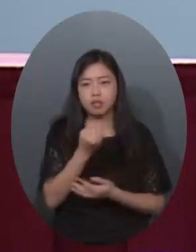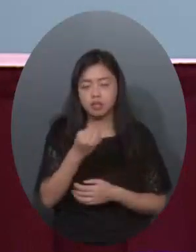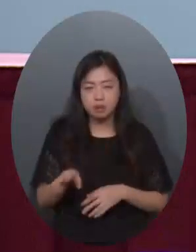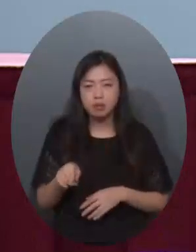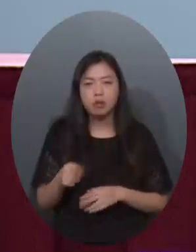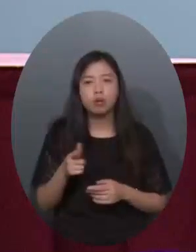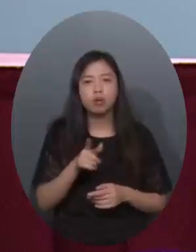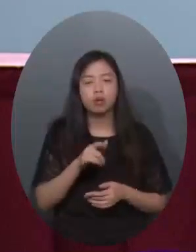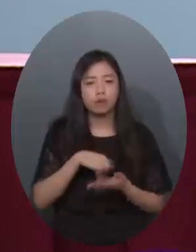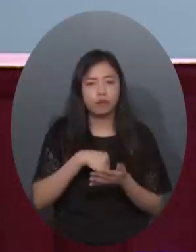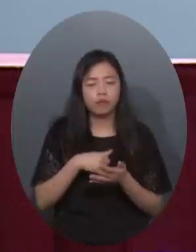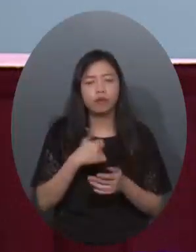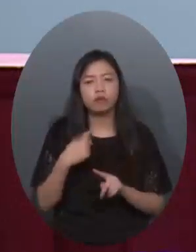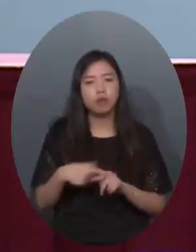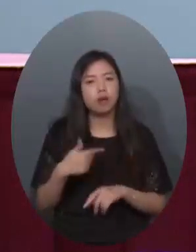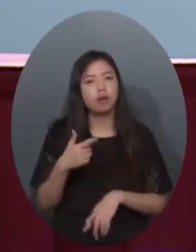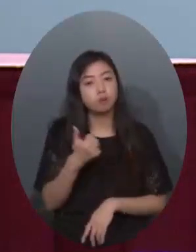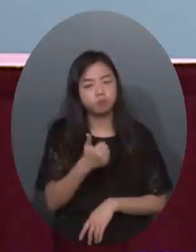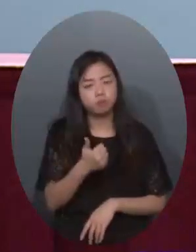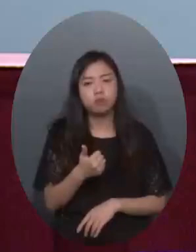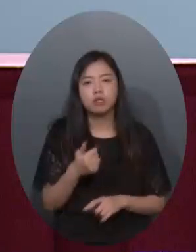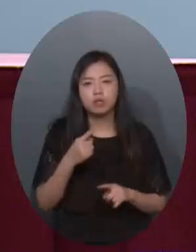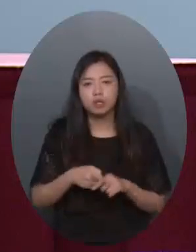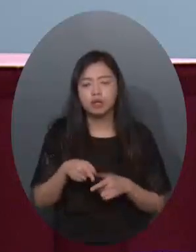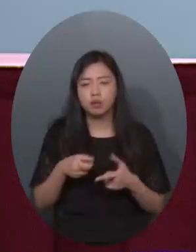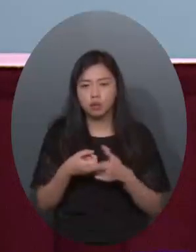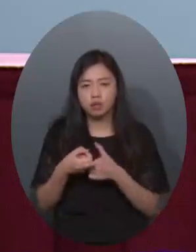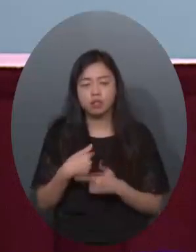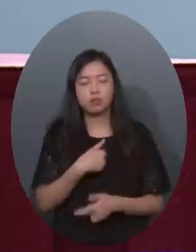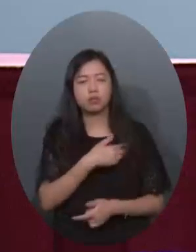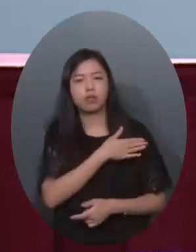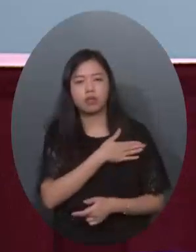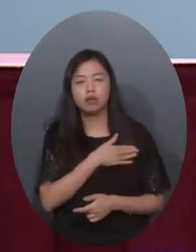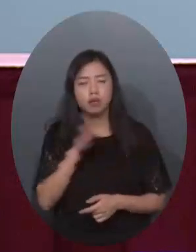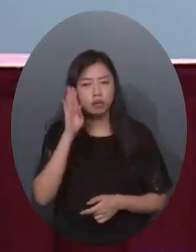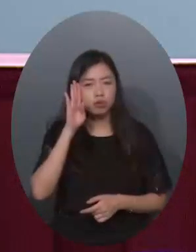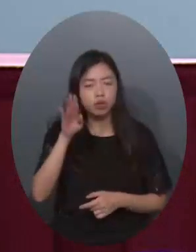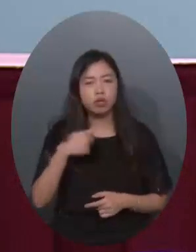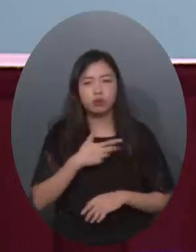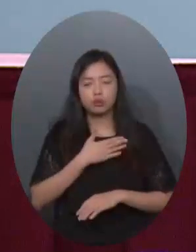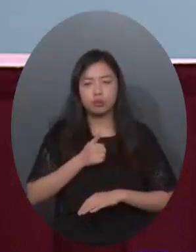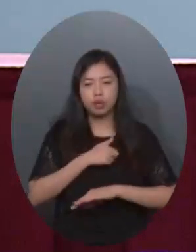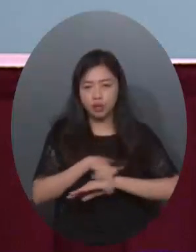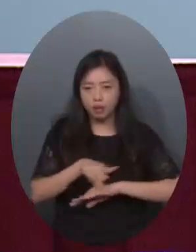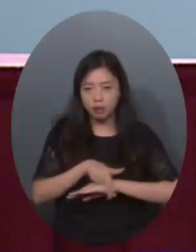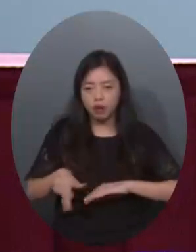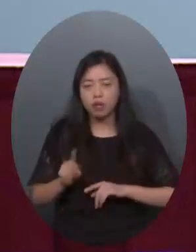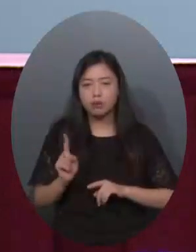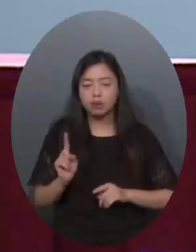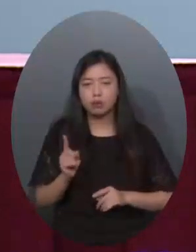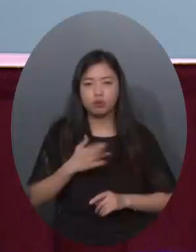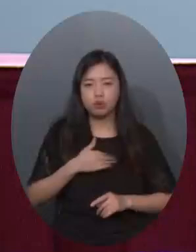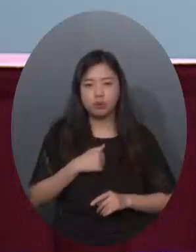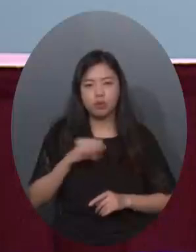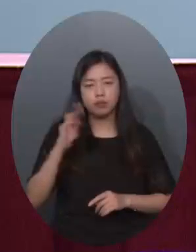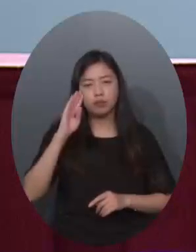績可以說是不錯，但是身為一間公司，我們一定要向將來去籌劃，去怎樣去準備將來